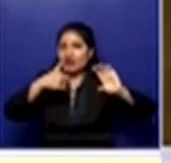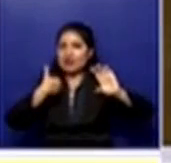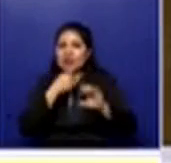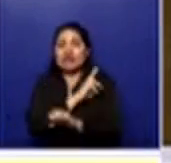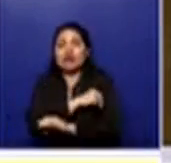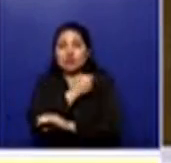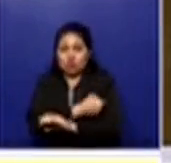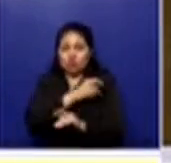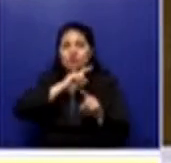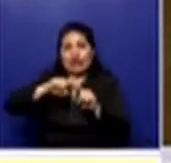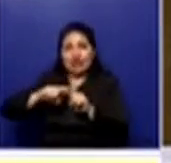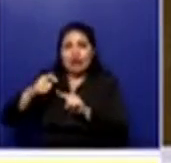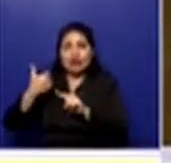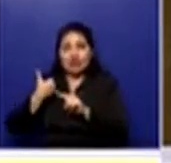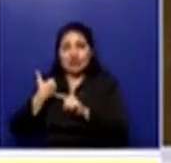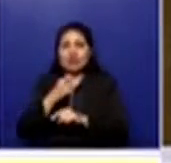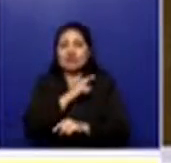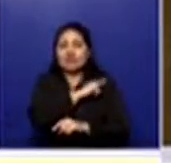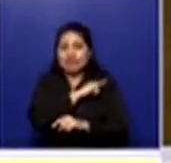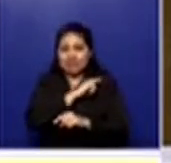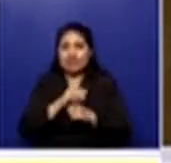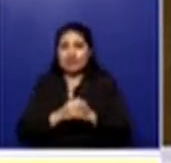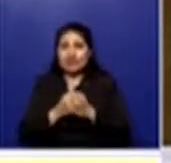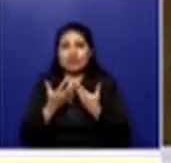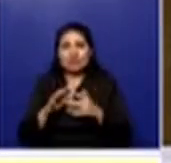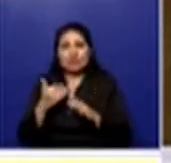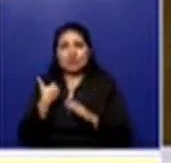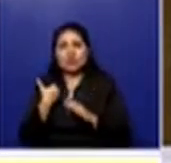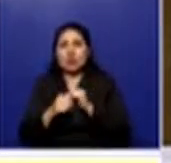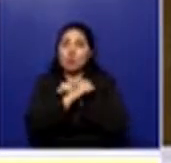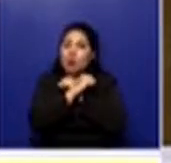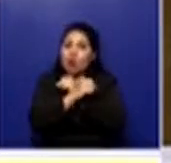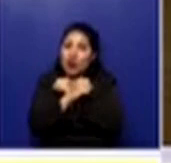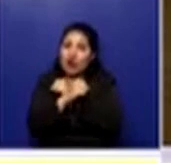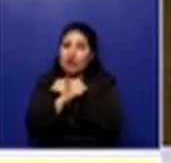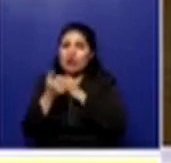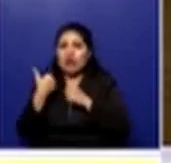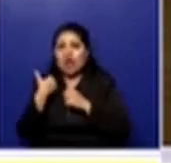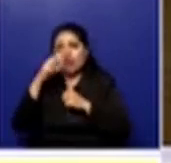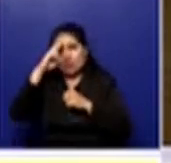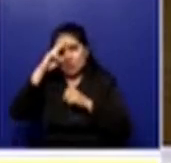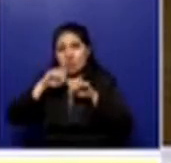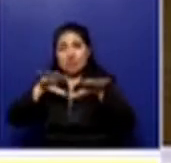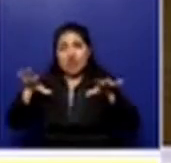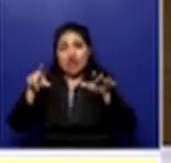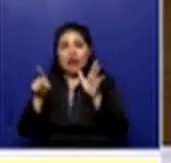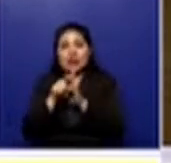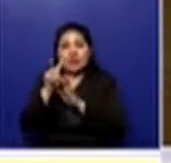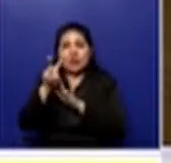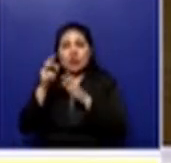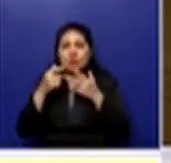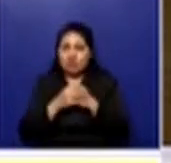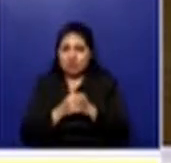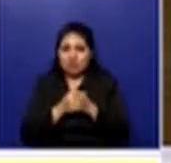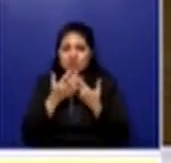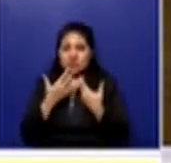ขที่มีบทบาทหน้าที่ในด้านนี้นะคะไม่ว่าจะเป็นการป้องกันการระบาดรอบ2นะคะแล้วก็การนำเสน